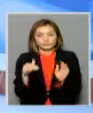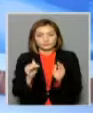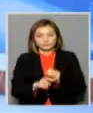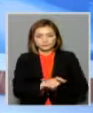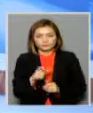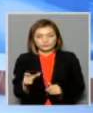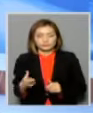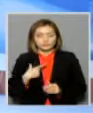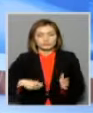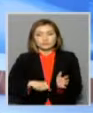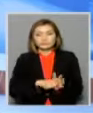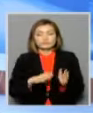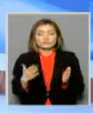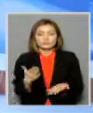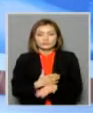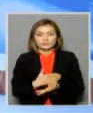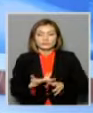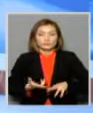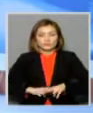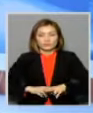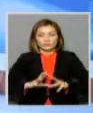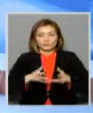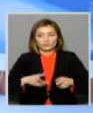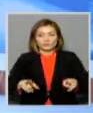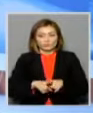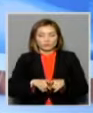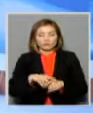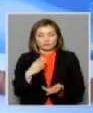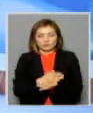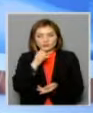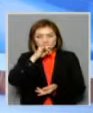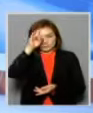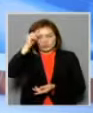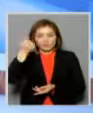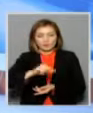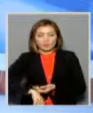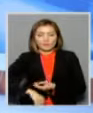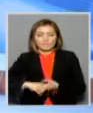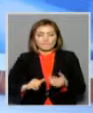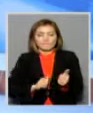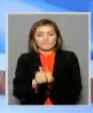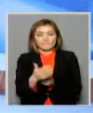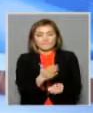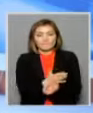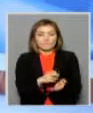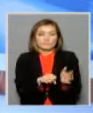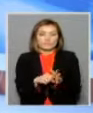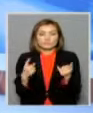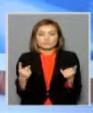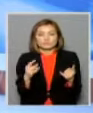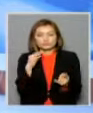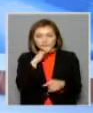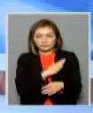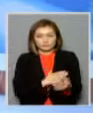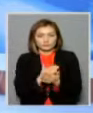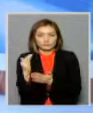человек лишают себя самого ценного. К сожалению, наша страна не исключение. Казахстан вошел в число 10 государств, где показатели по суициду